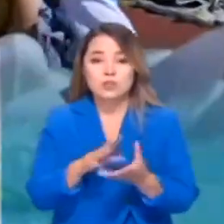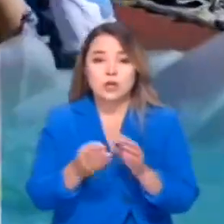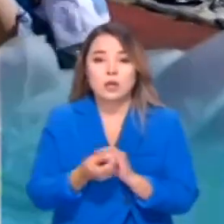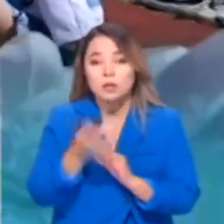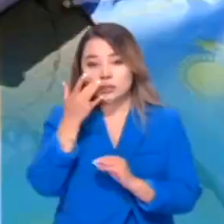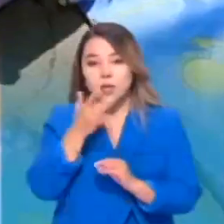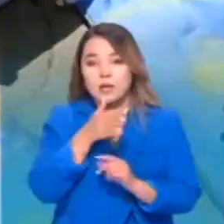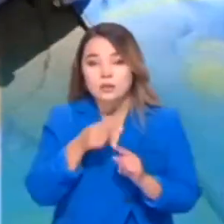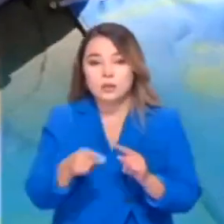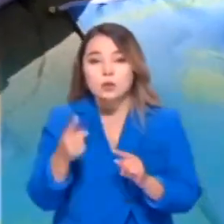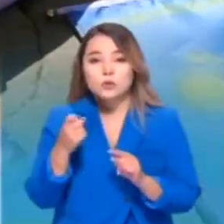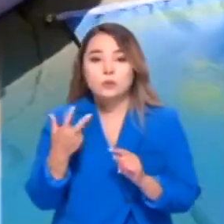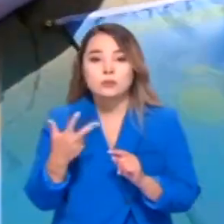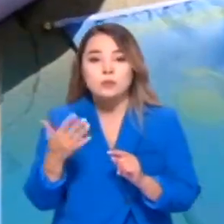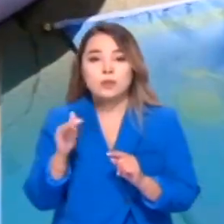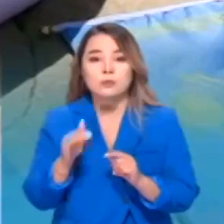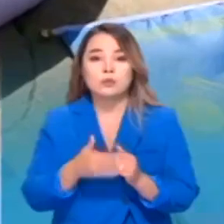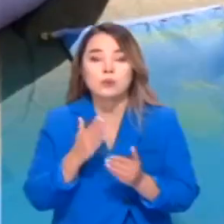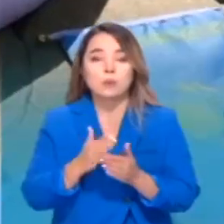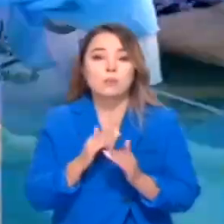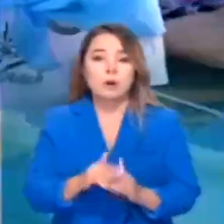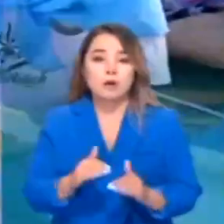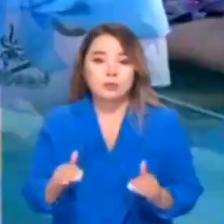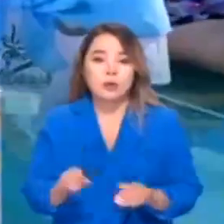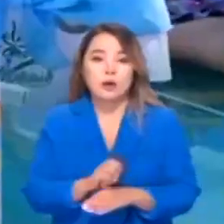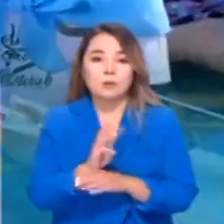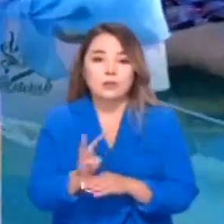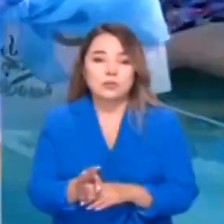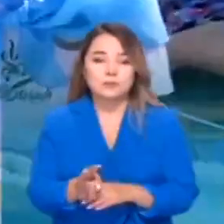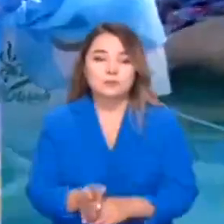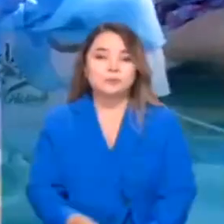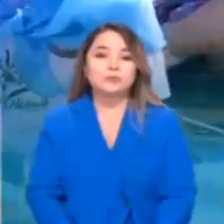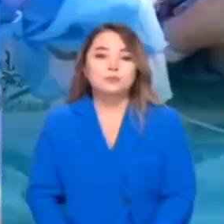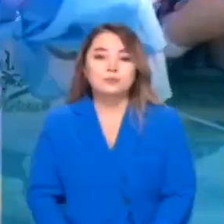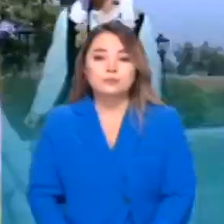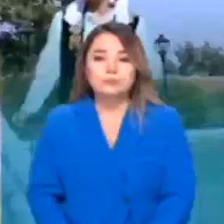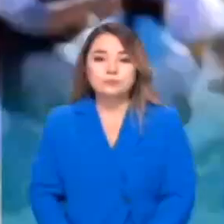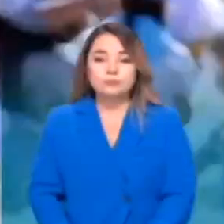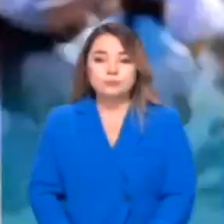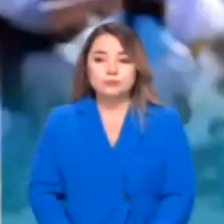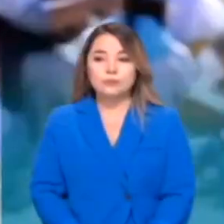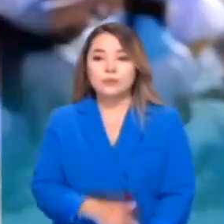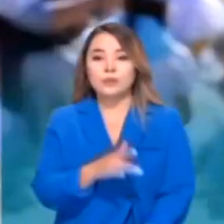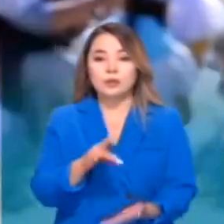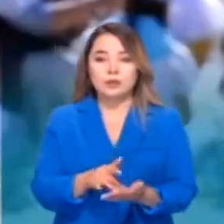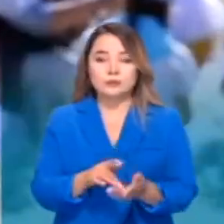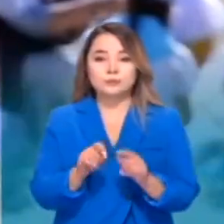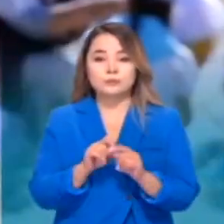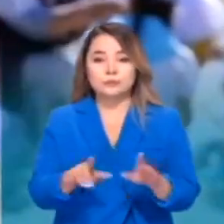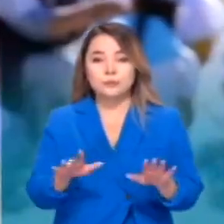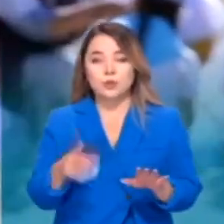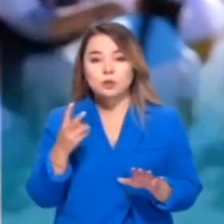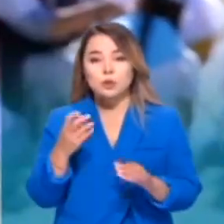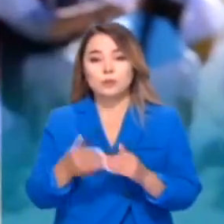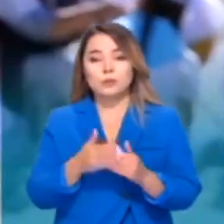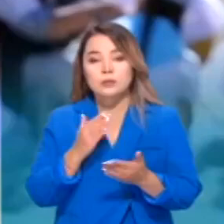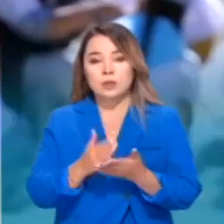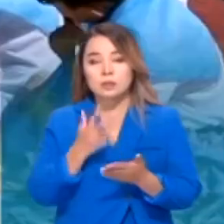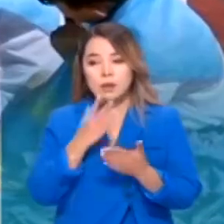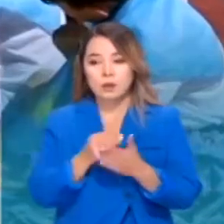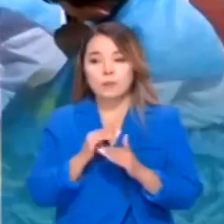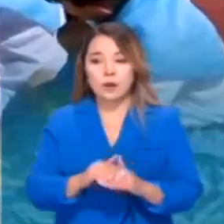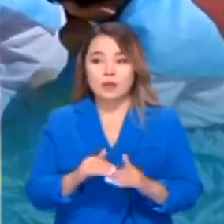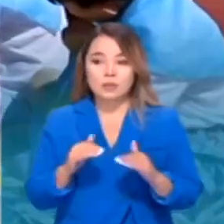жаз мезгілінде 135 мыңға жуық бала қамтылды. Қалалық мектептерге қарасты 200 мыңнан астам